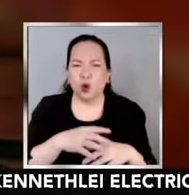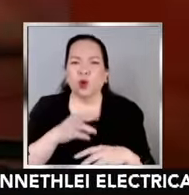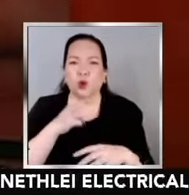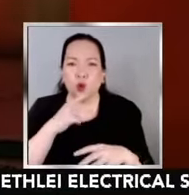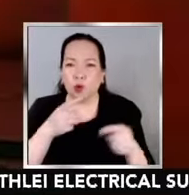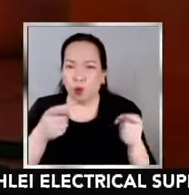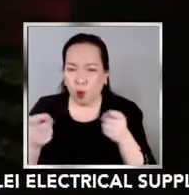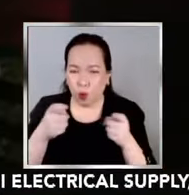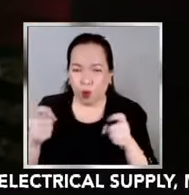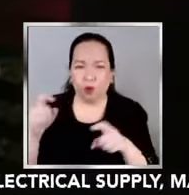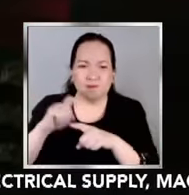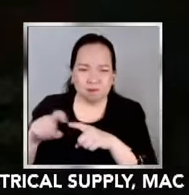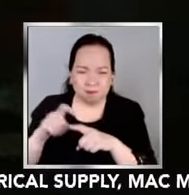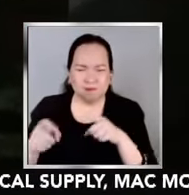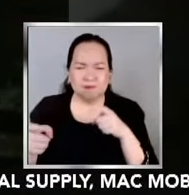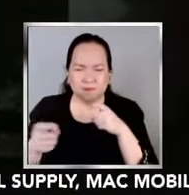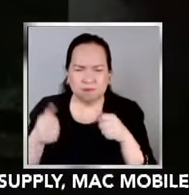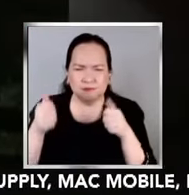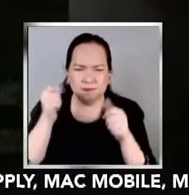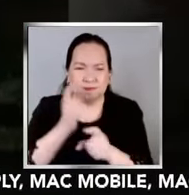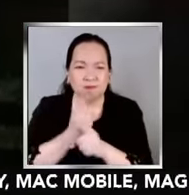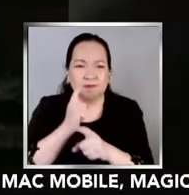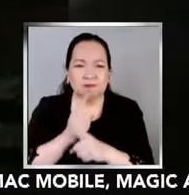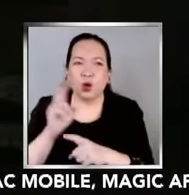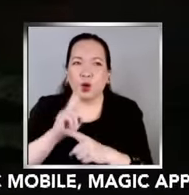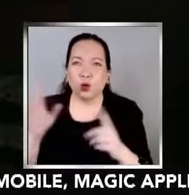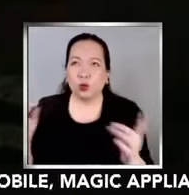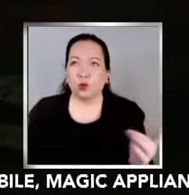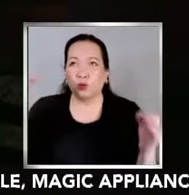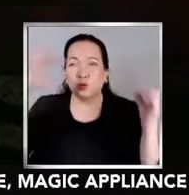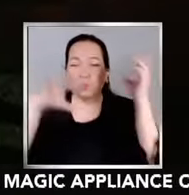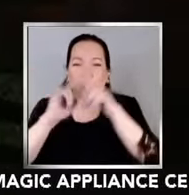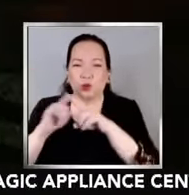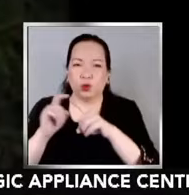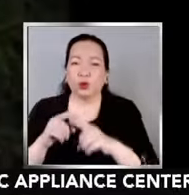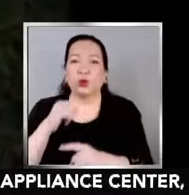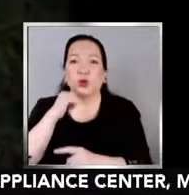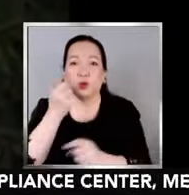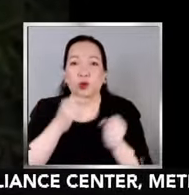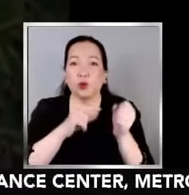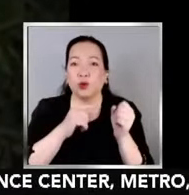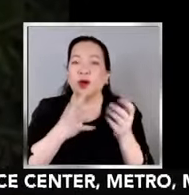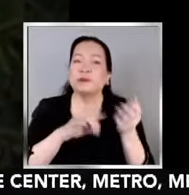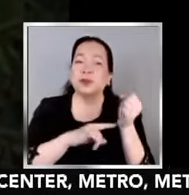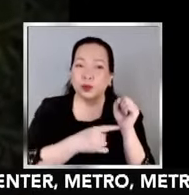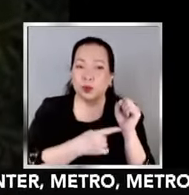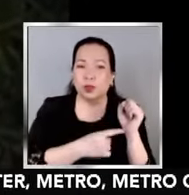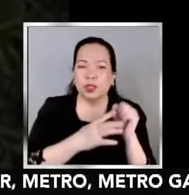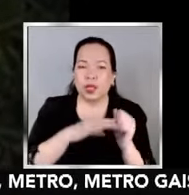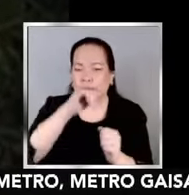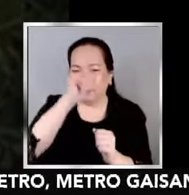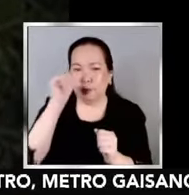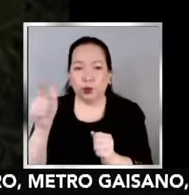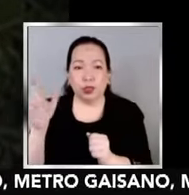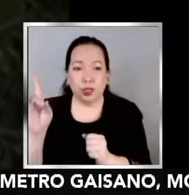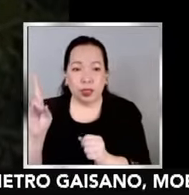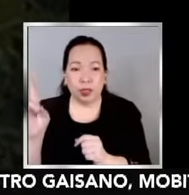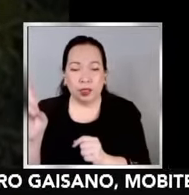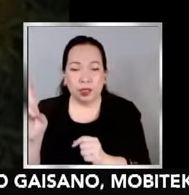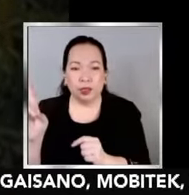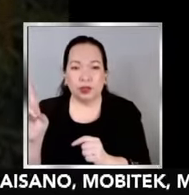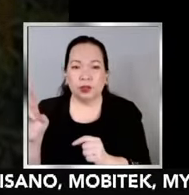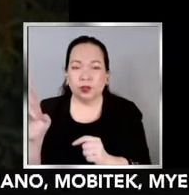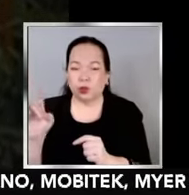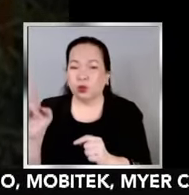ginagamit dito sa Fountain of Lights. Bukas, ang water show simula bukas April 28, 2023 hanggang June